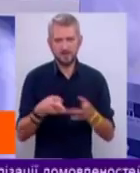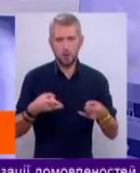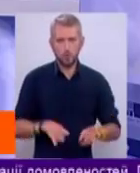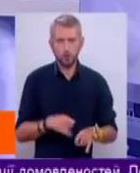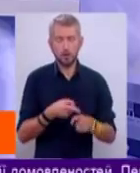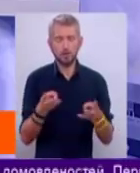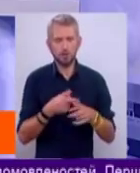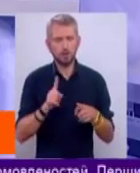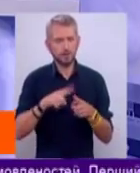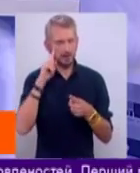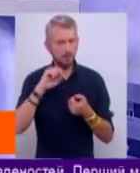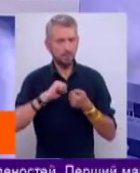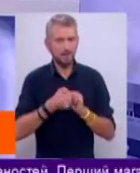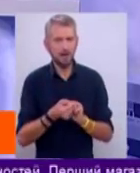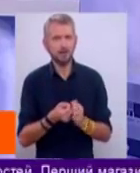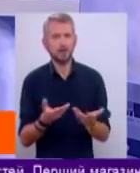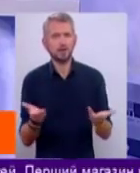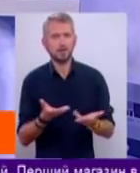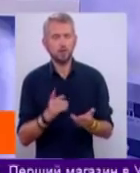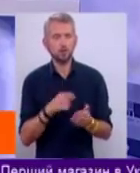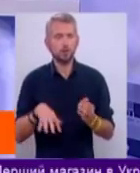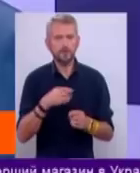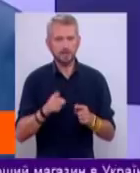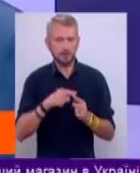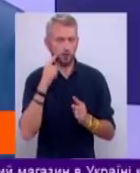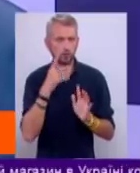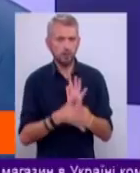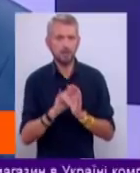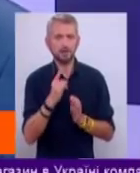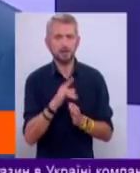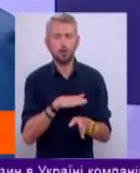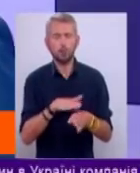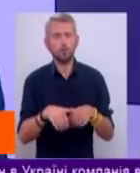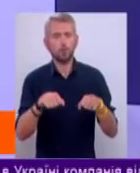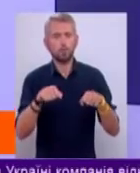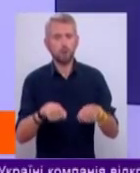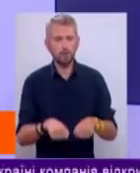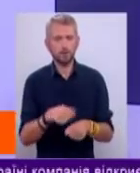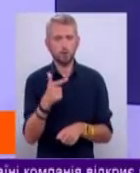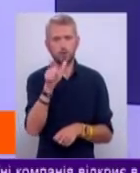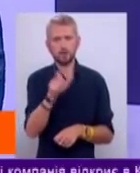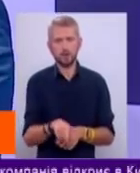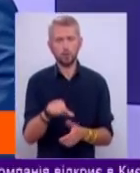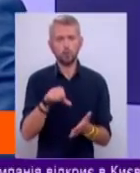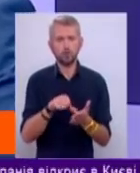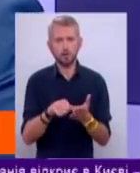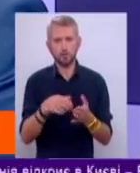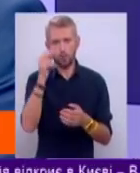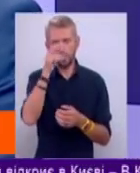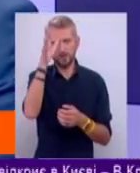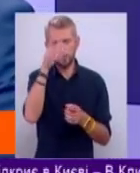це от запам'ятати і якось, щоб всі це зрозуміли. Дитина повноправний громадянин, учасник освітнього